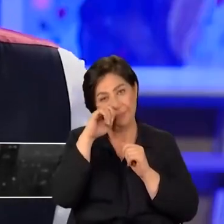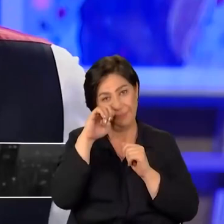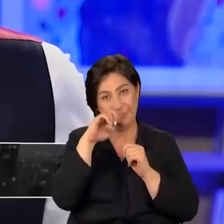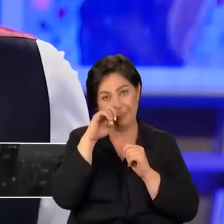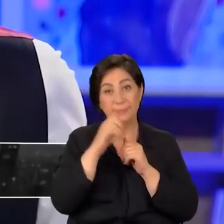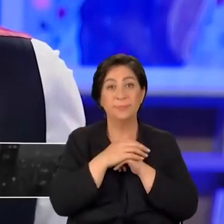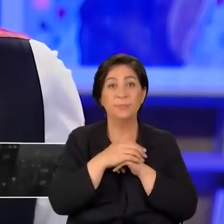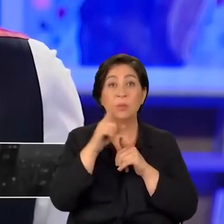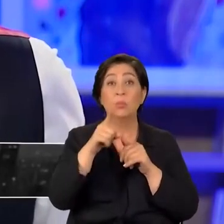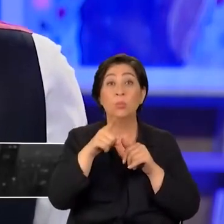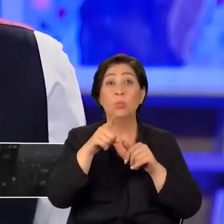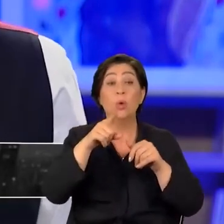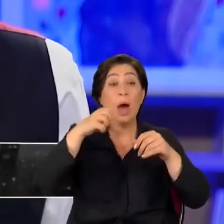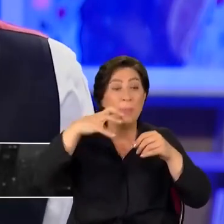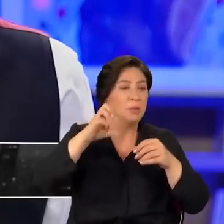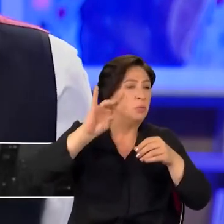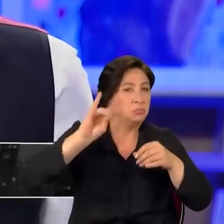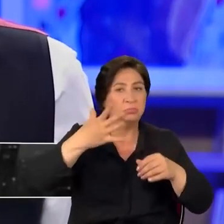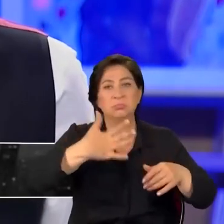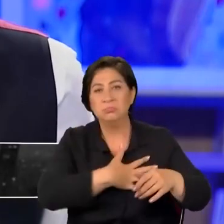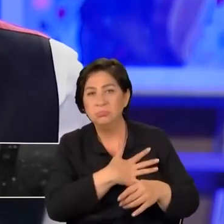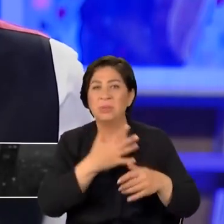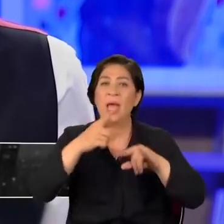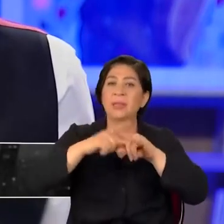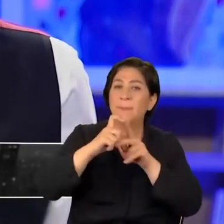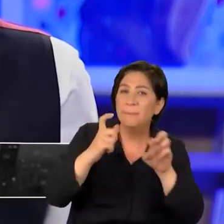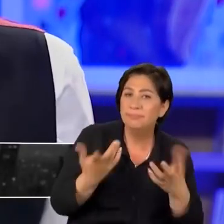bu partiler ne yapacaklar? Yani şu anda